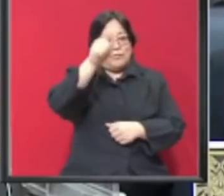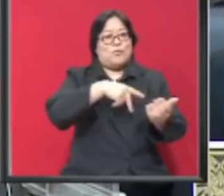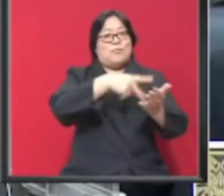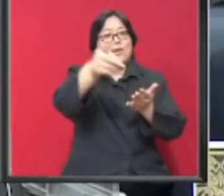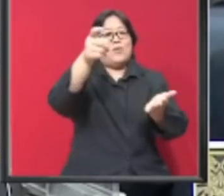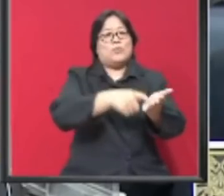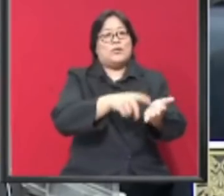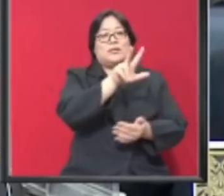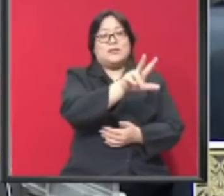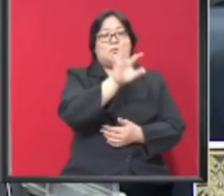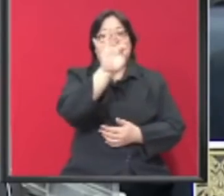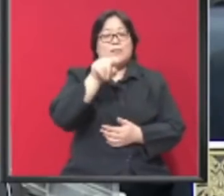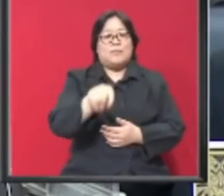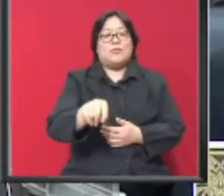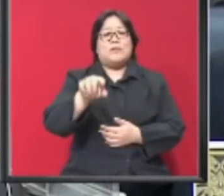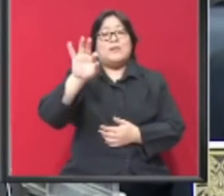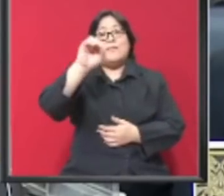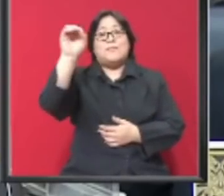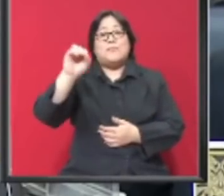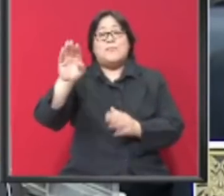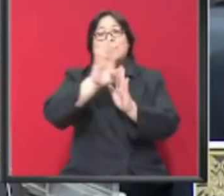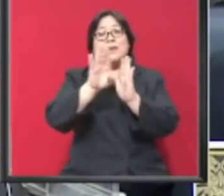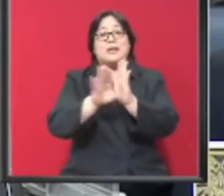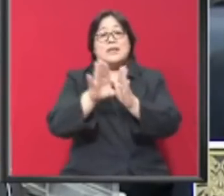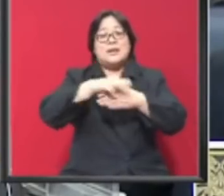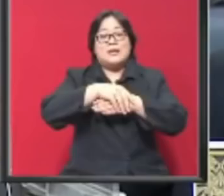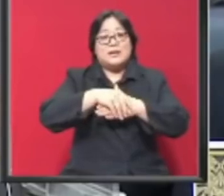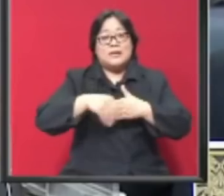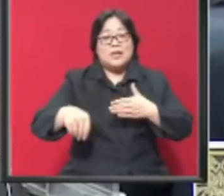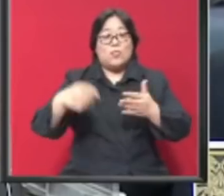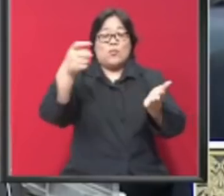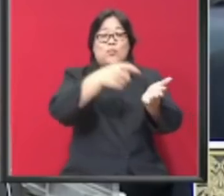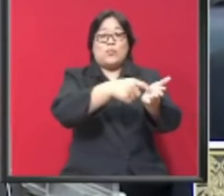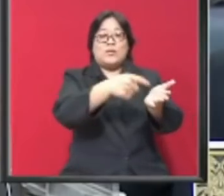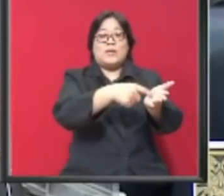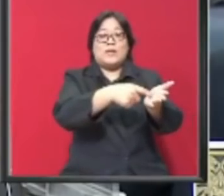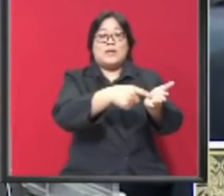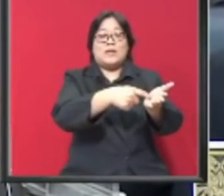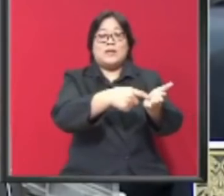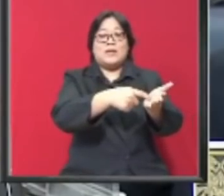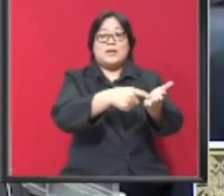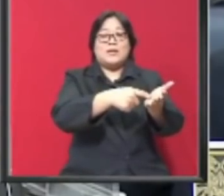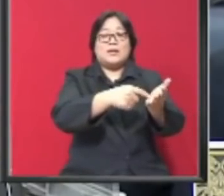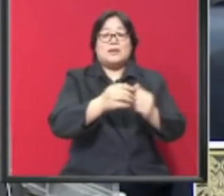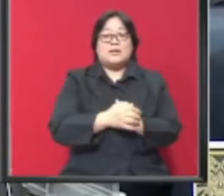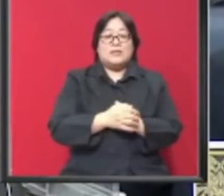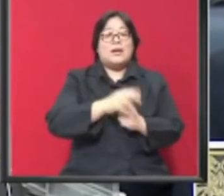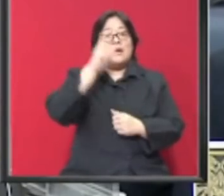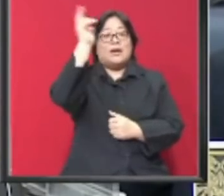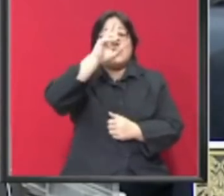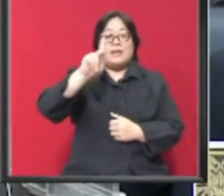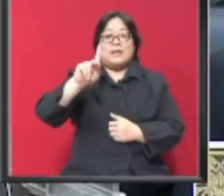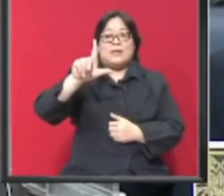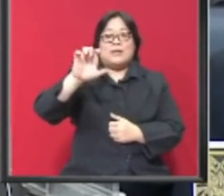sebanyak 39 billion Ringgit hutang yang diambil oleh kerajaan kleptokrat